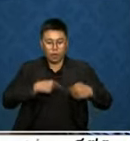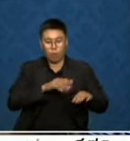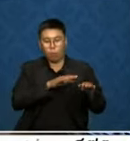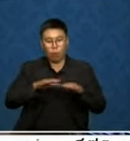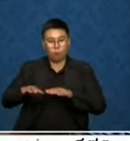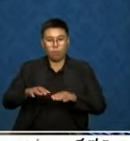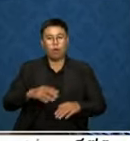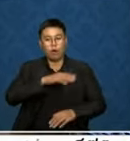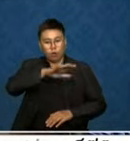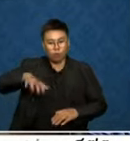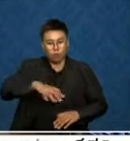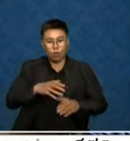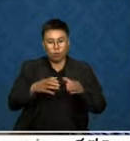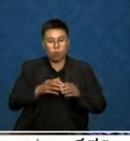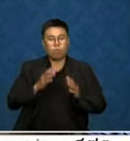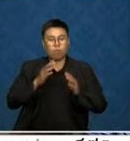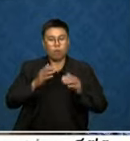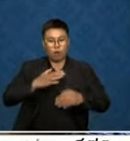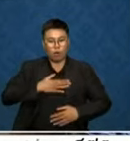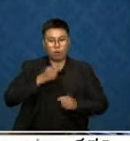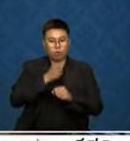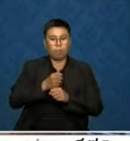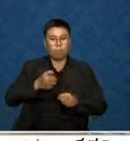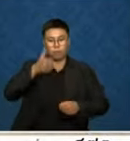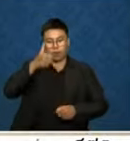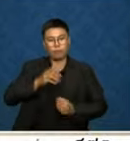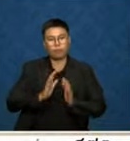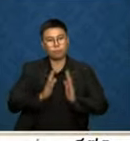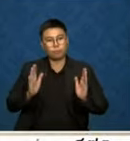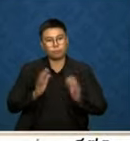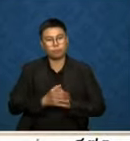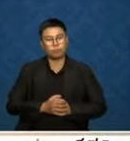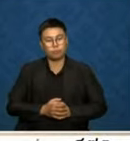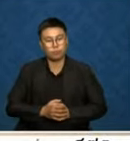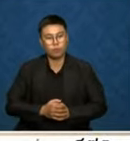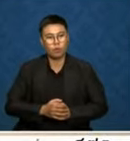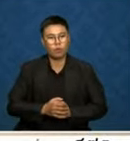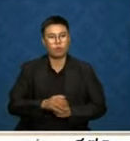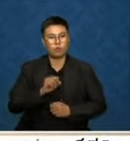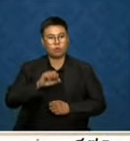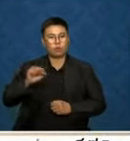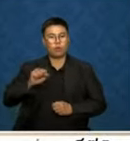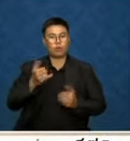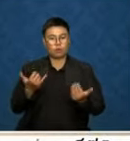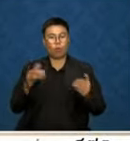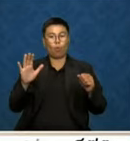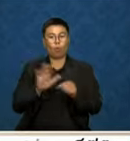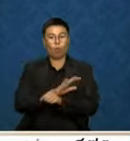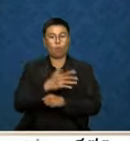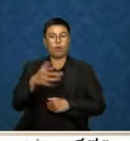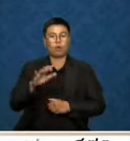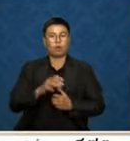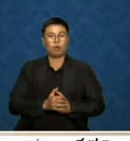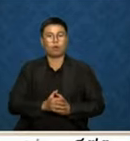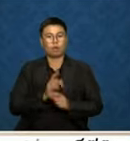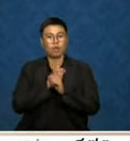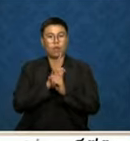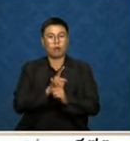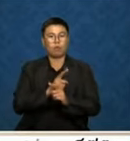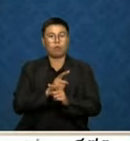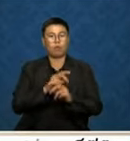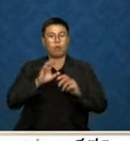ายขอบคุณครับ ครับท่านสมาชิกได้อภิปรายกันครบถ้วนแล้วนะครับตาม